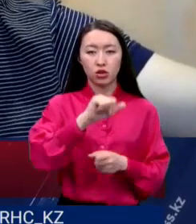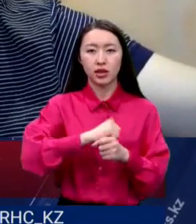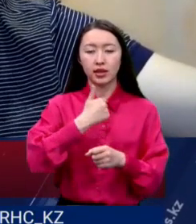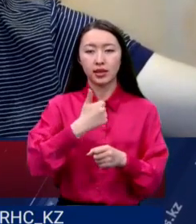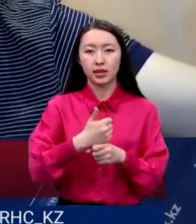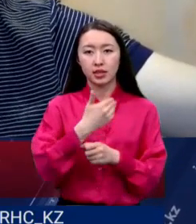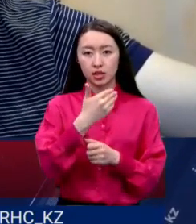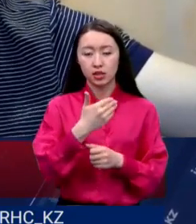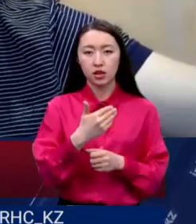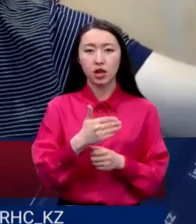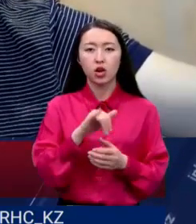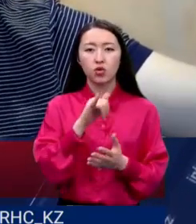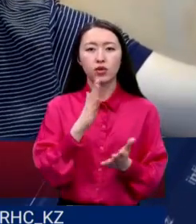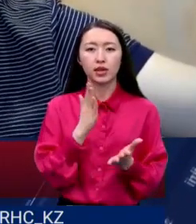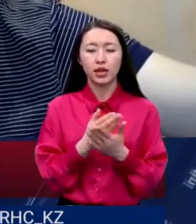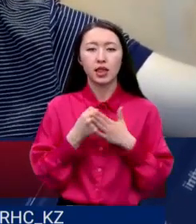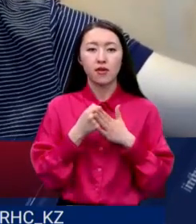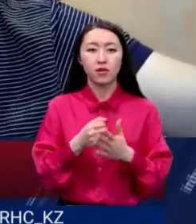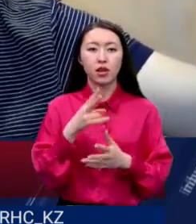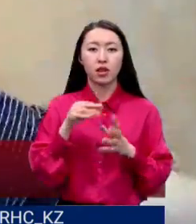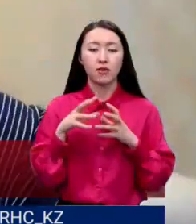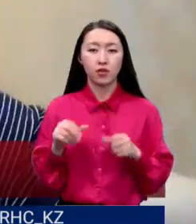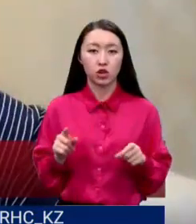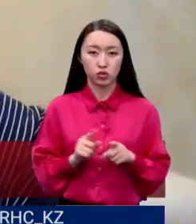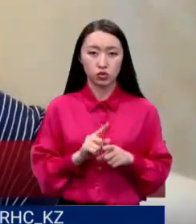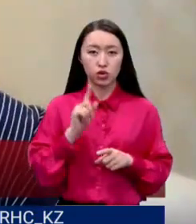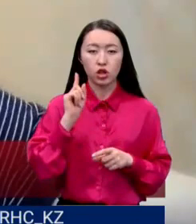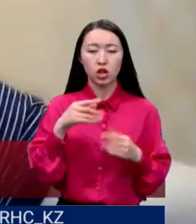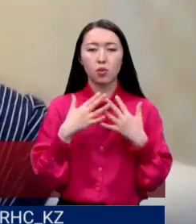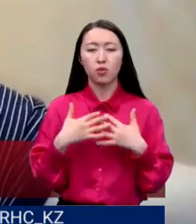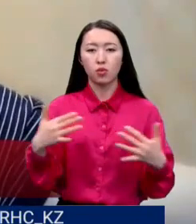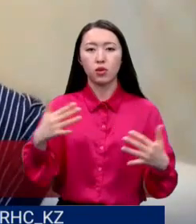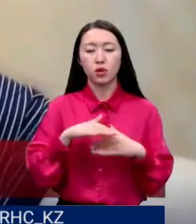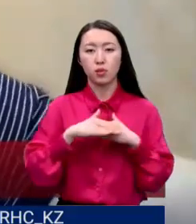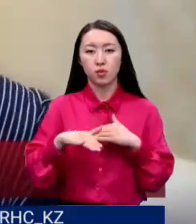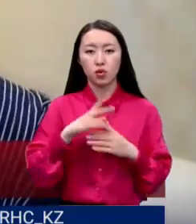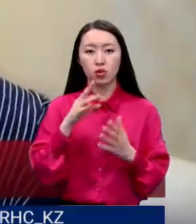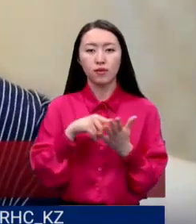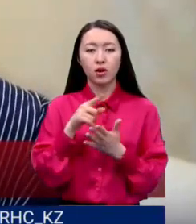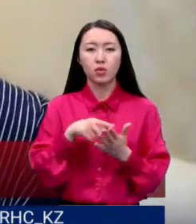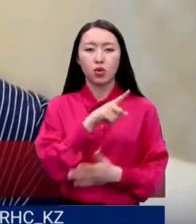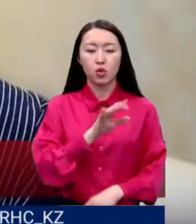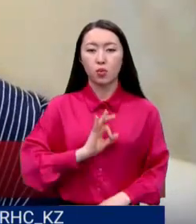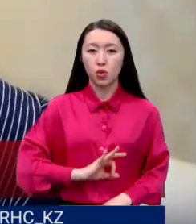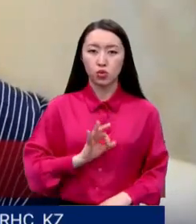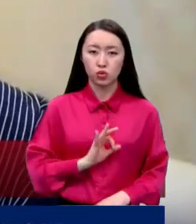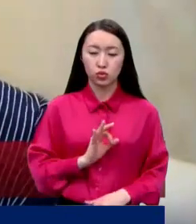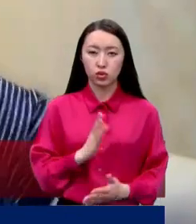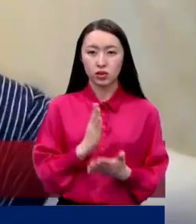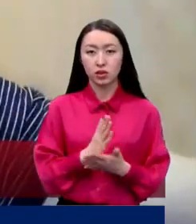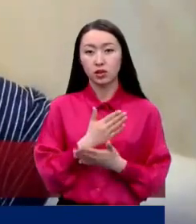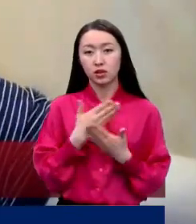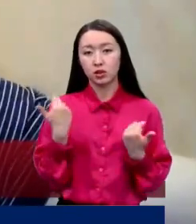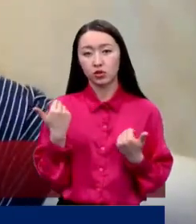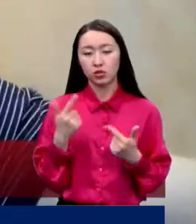парламентской оппозиции, есть инструменты давления на власть тоже, в том числе в публичном поле. Вопрос в том, что пользуется ли он этими инструментами или